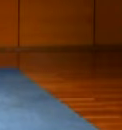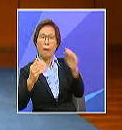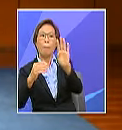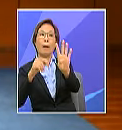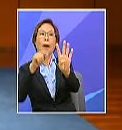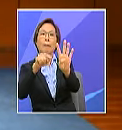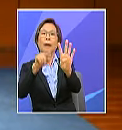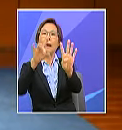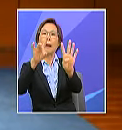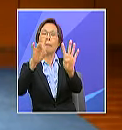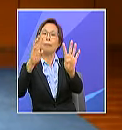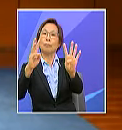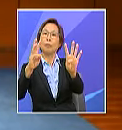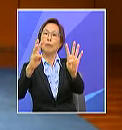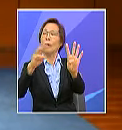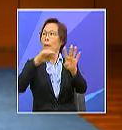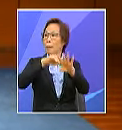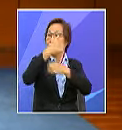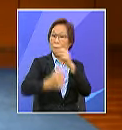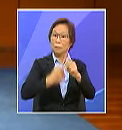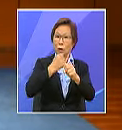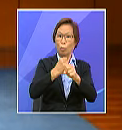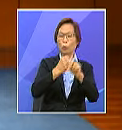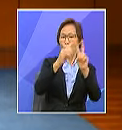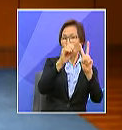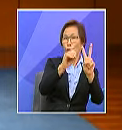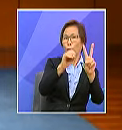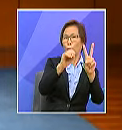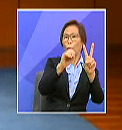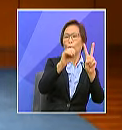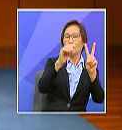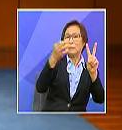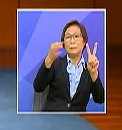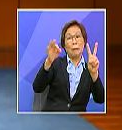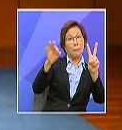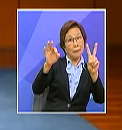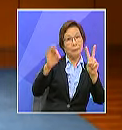empat pepohonan 86 Pada tahun 2019